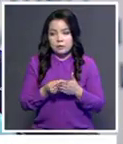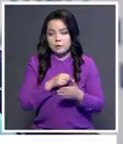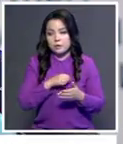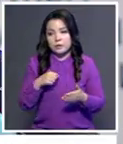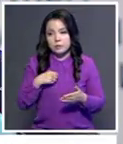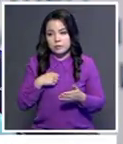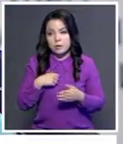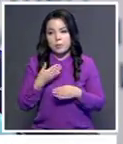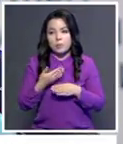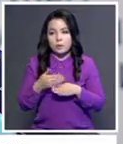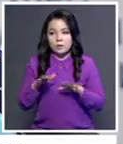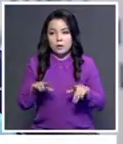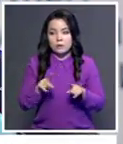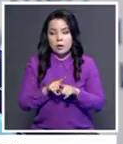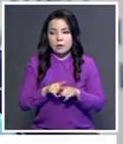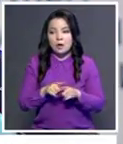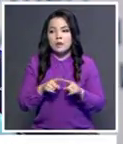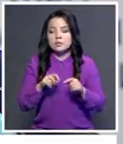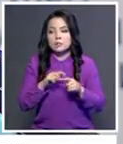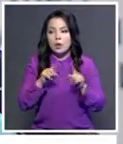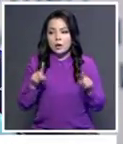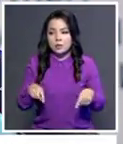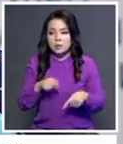бөлігіне диплом,